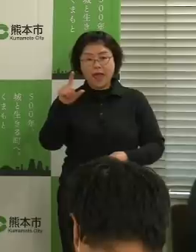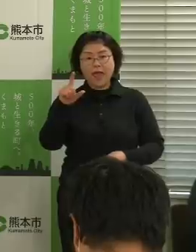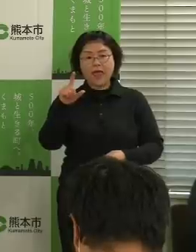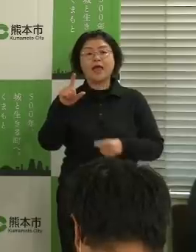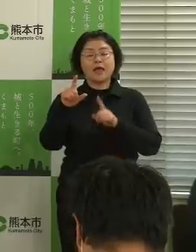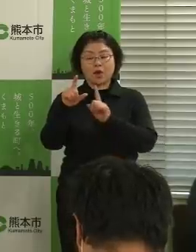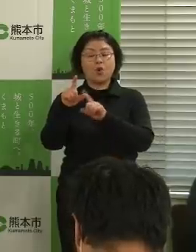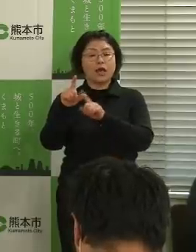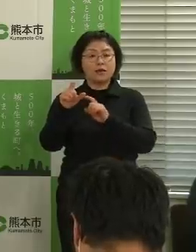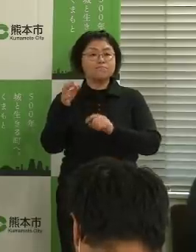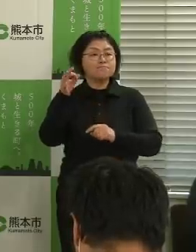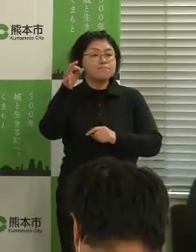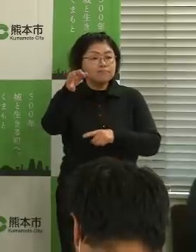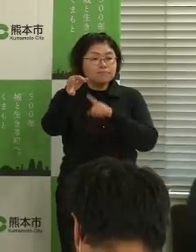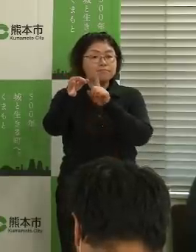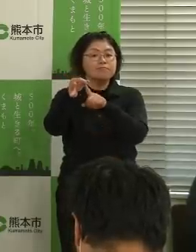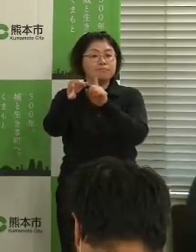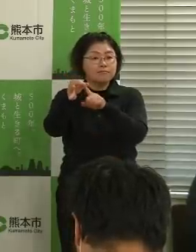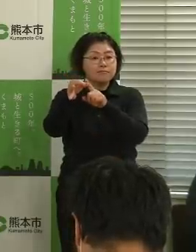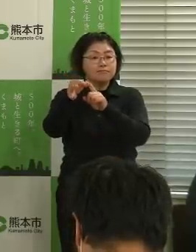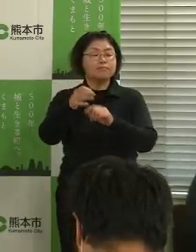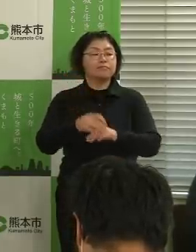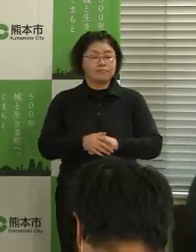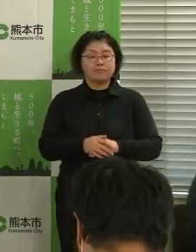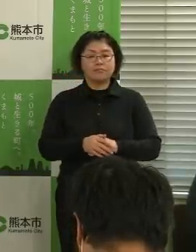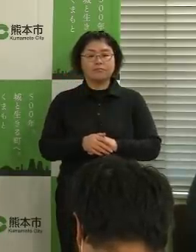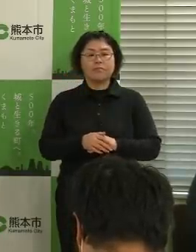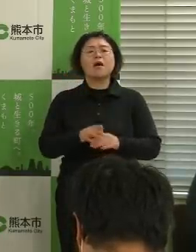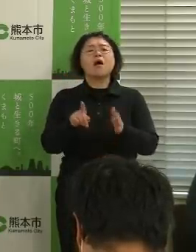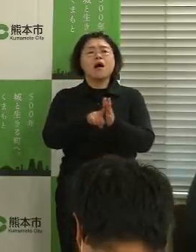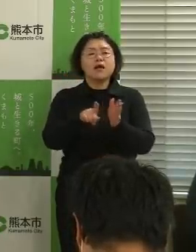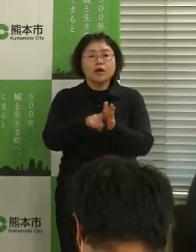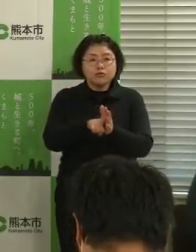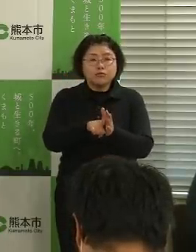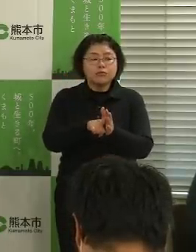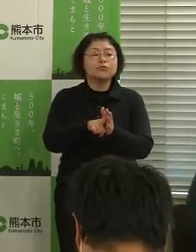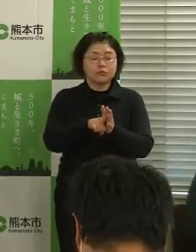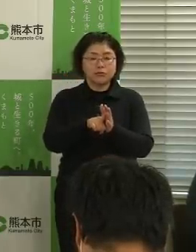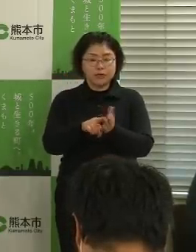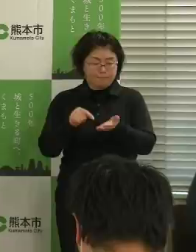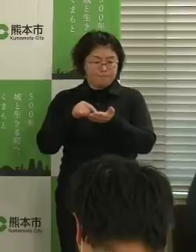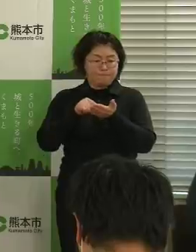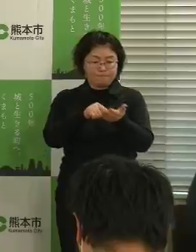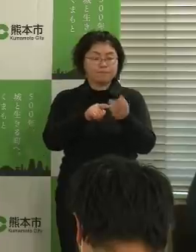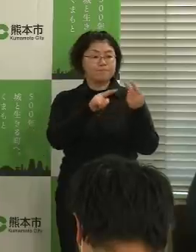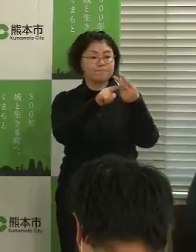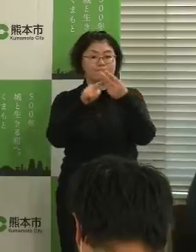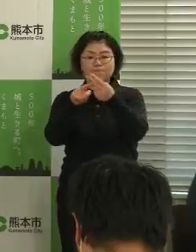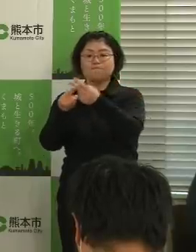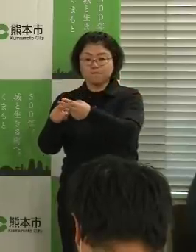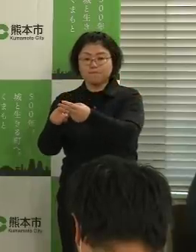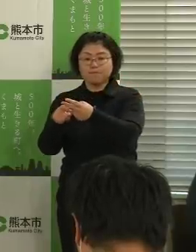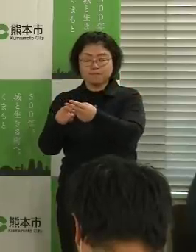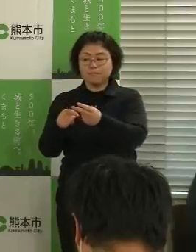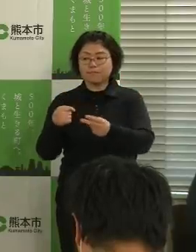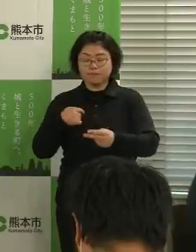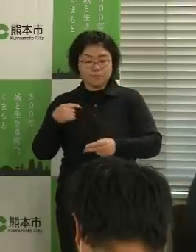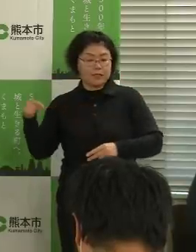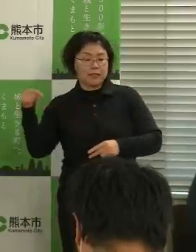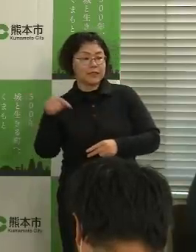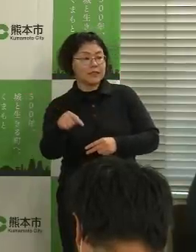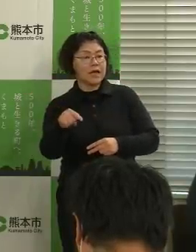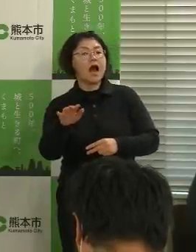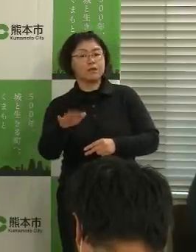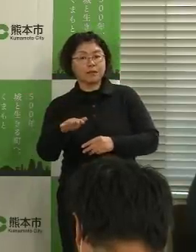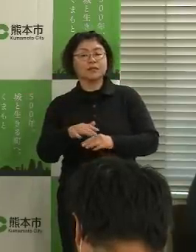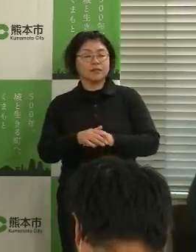金についてなんですけれども、はい、一刻も早く申請書が届くように今指示をしているということでしたけれども、はい、給付の